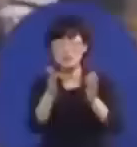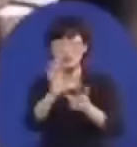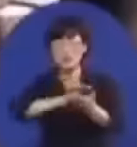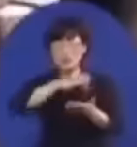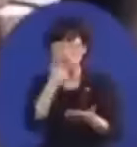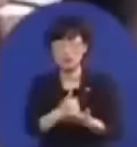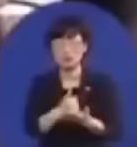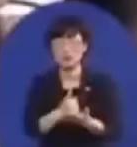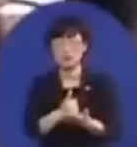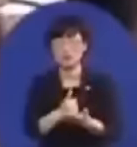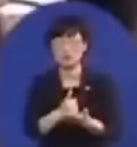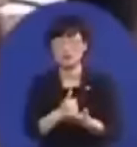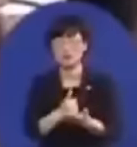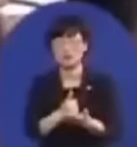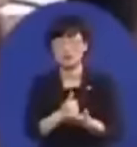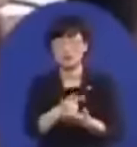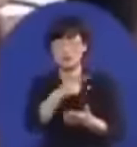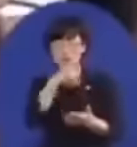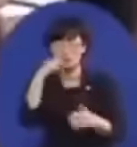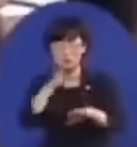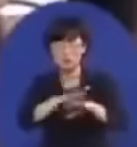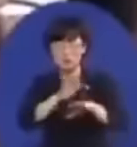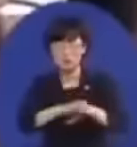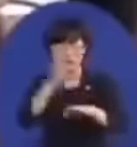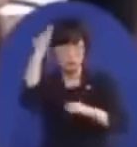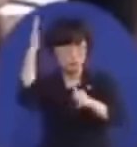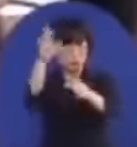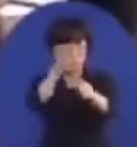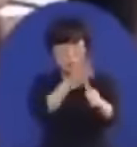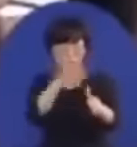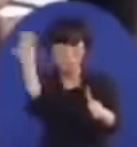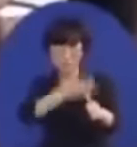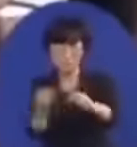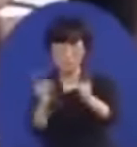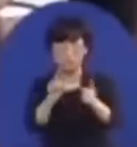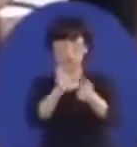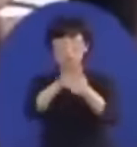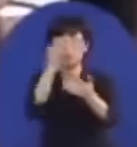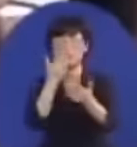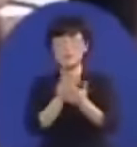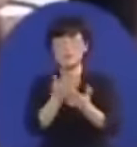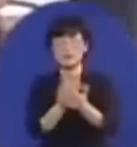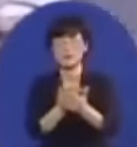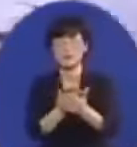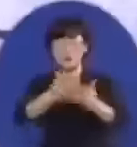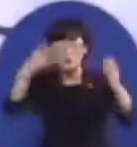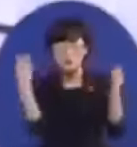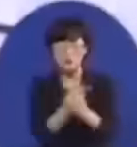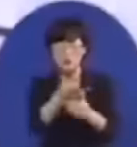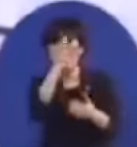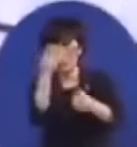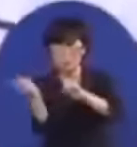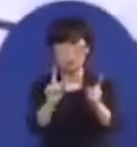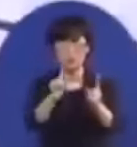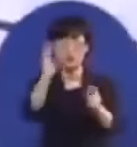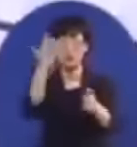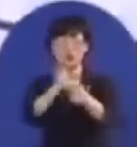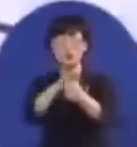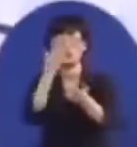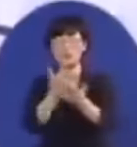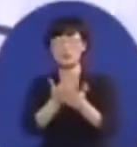그리스도의 피 묻은 순으로 안수하여 주셔서 깨끗이 낫게 하여 주시옵소서. 완전히 낫게 도와주시옵소서.